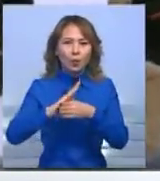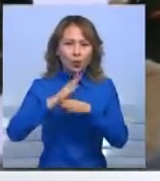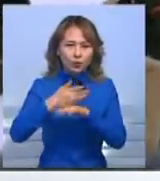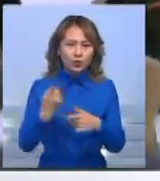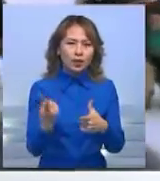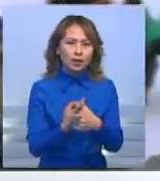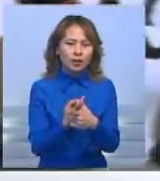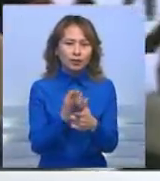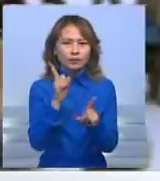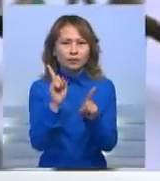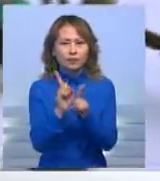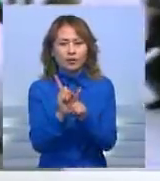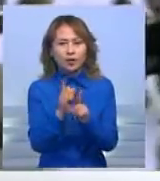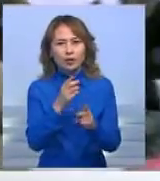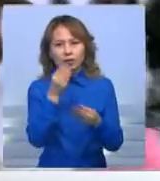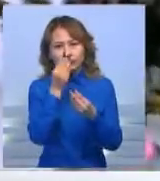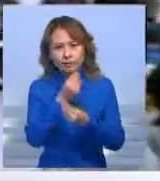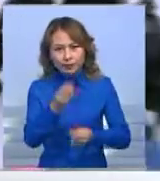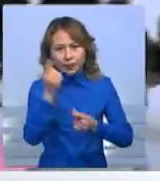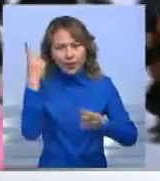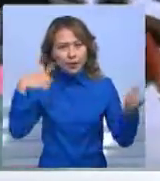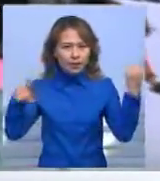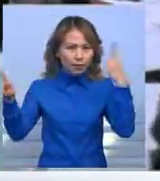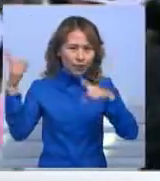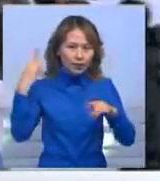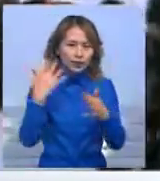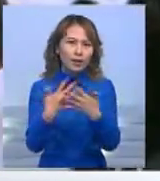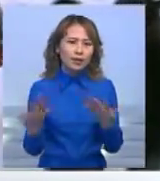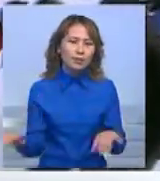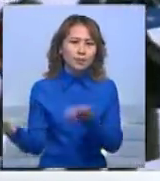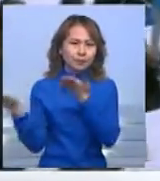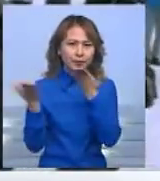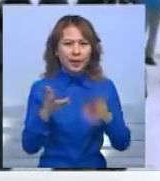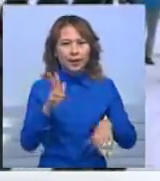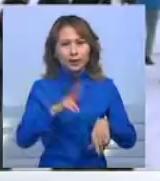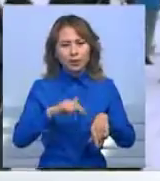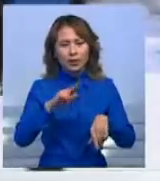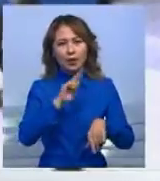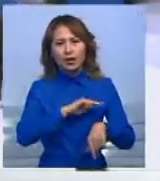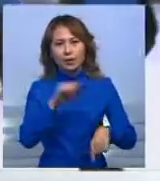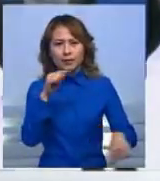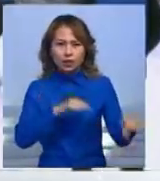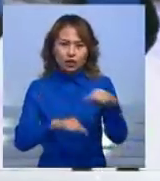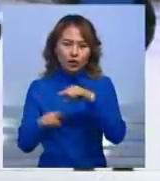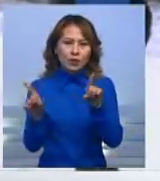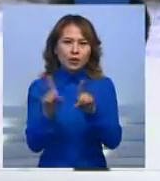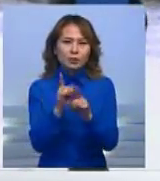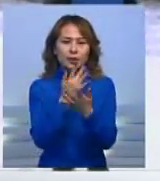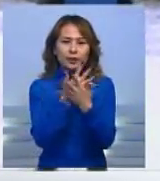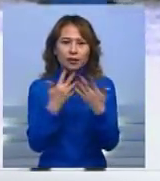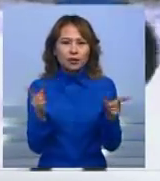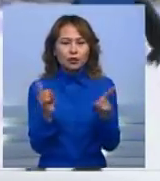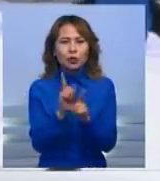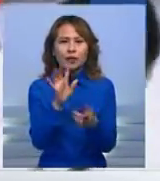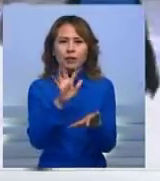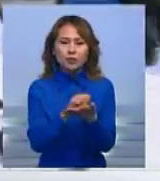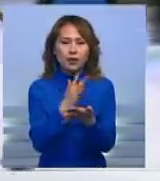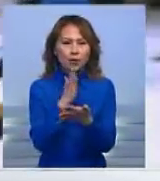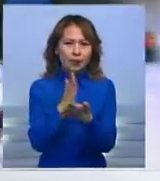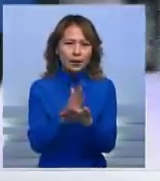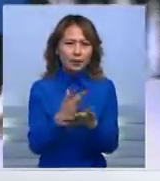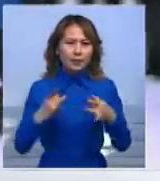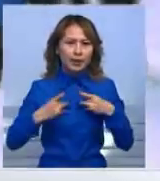қонақтардың көңілін көтеруге ертегі кейіпкерлері мен аниматорлар шақырылған. Полиция қызметкерлері арасында шығармашылықпен айналысатындар да